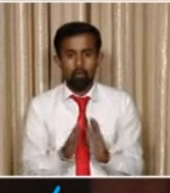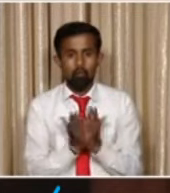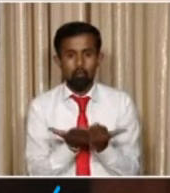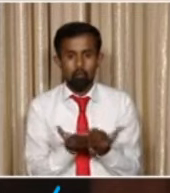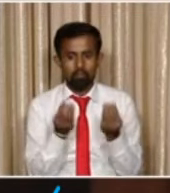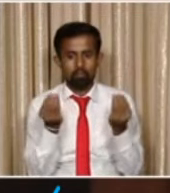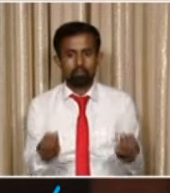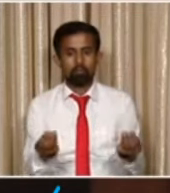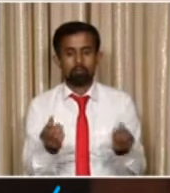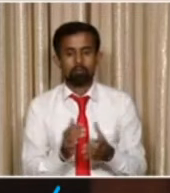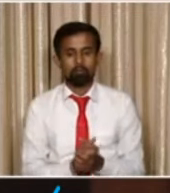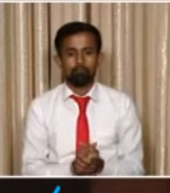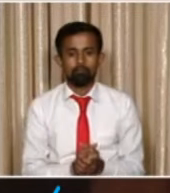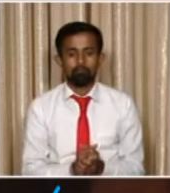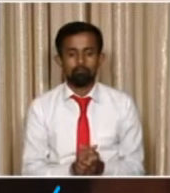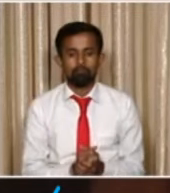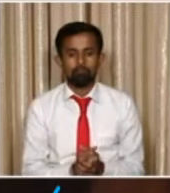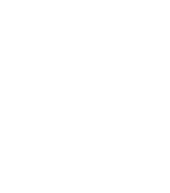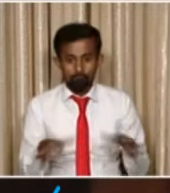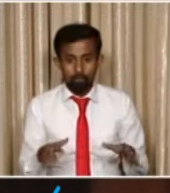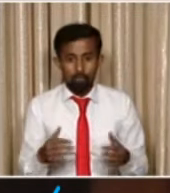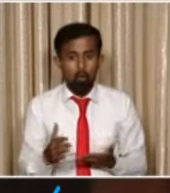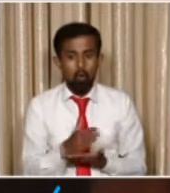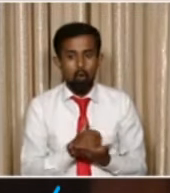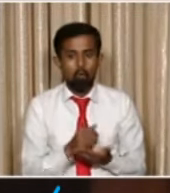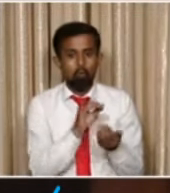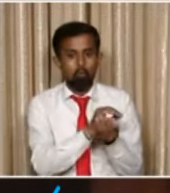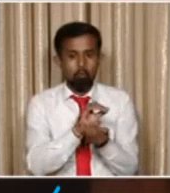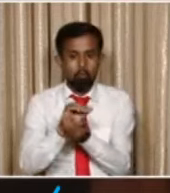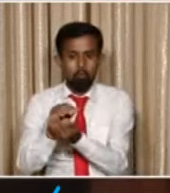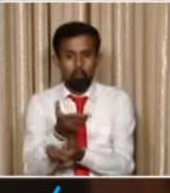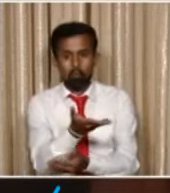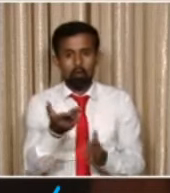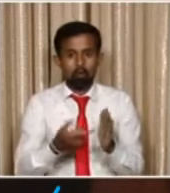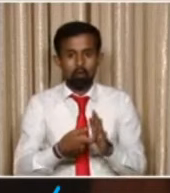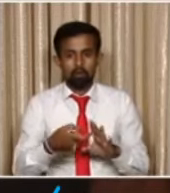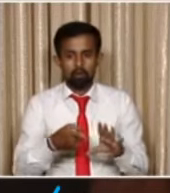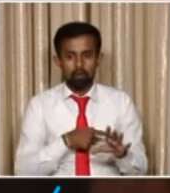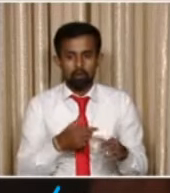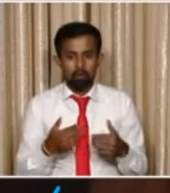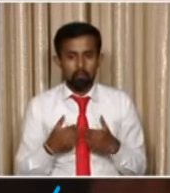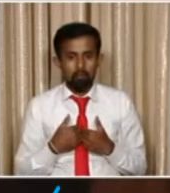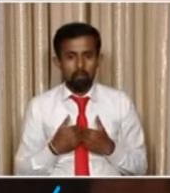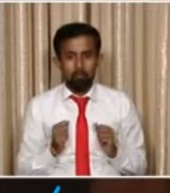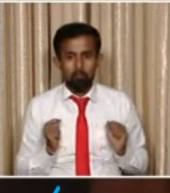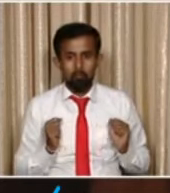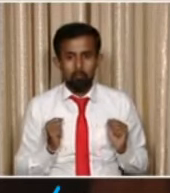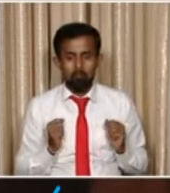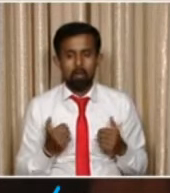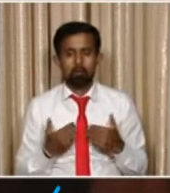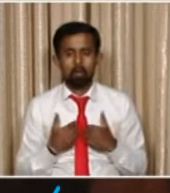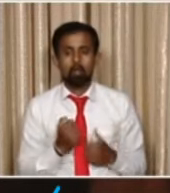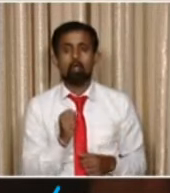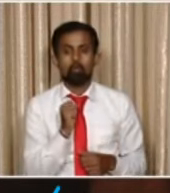பத்ததிக்கு சத்தியபாடம் செய்து கொடுத்திருக்கிறார். உங்களுக்கு தெரியும், நான் பயப்படுற விடயம் என்னவென்றால், இன்று 4 முன்னர்